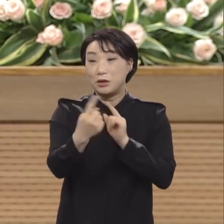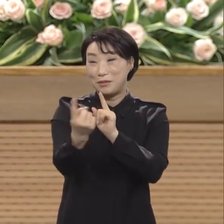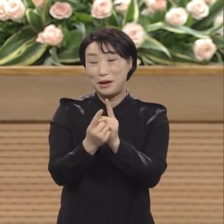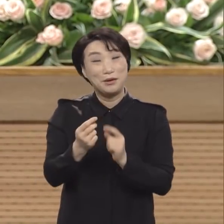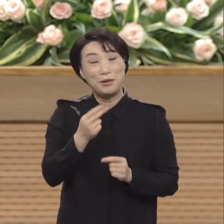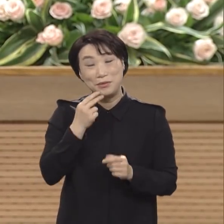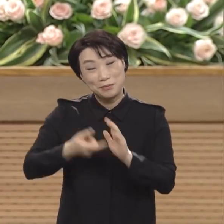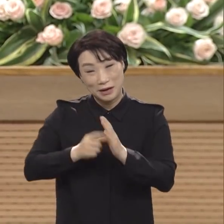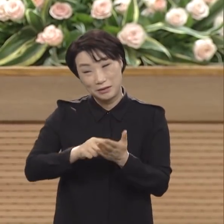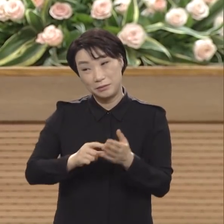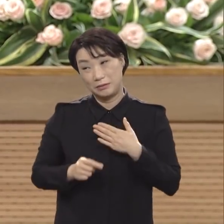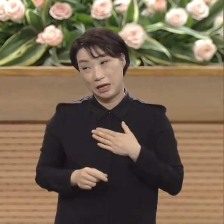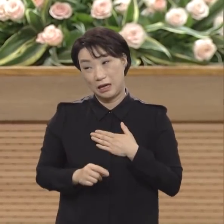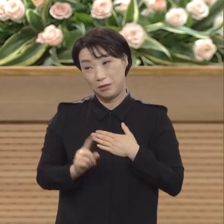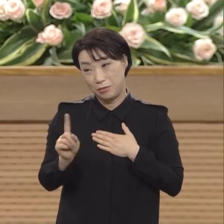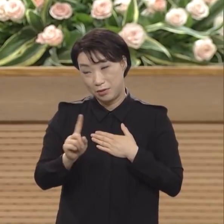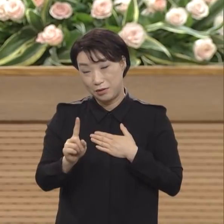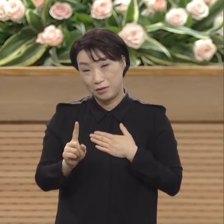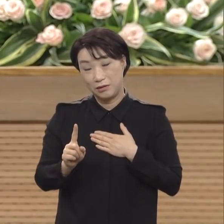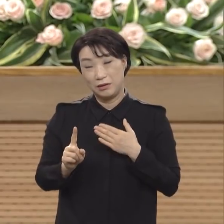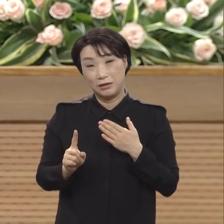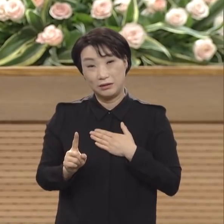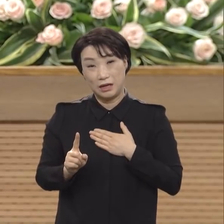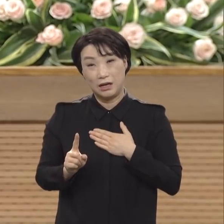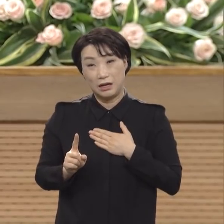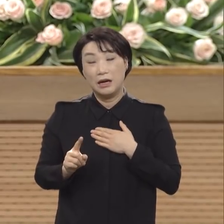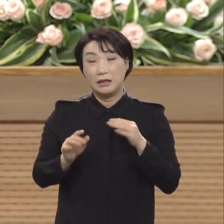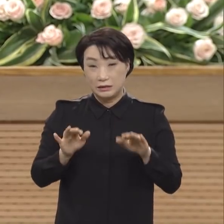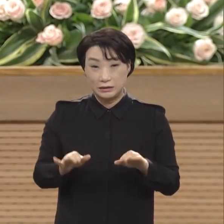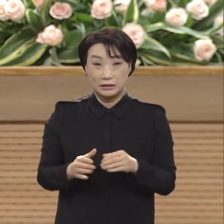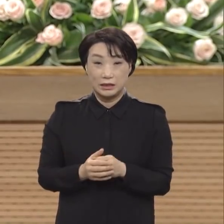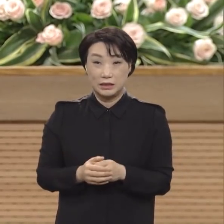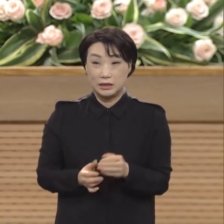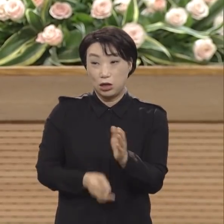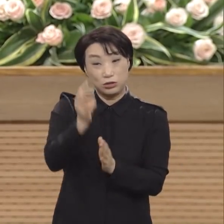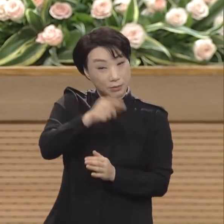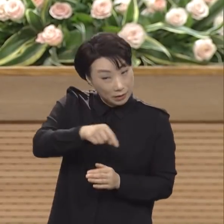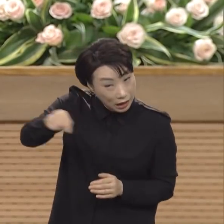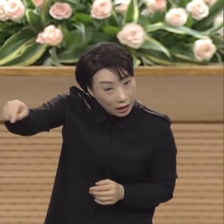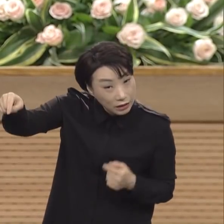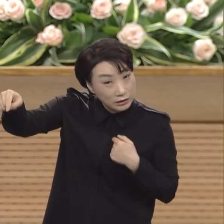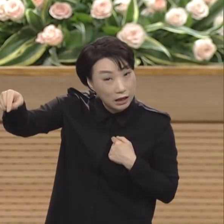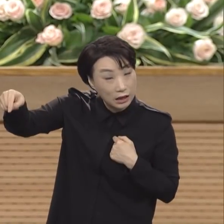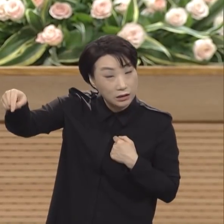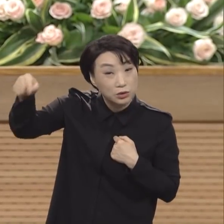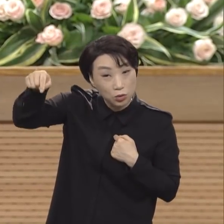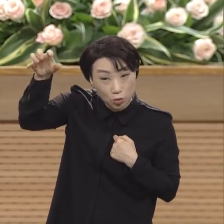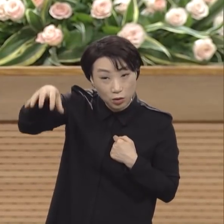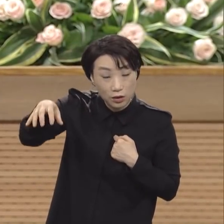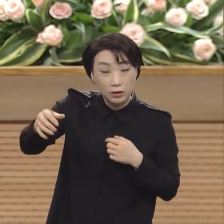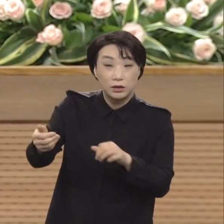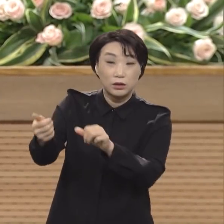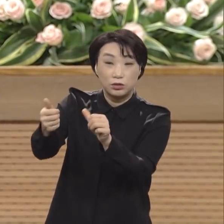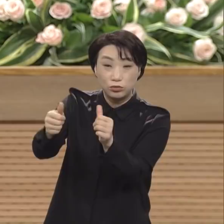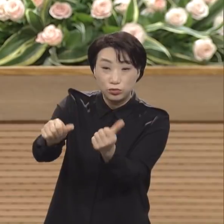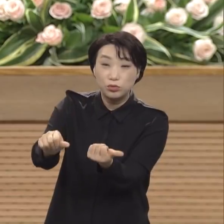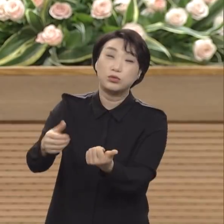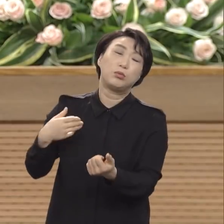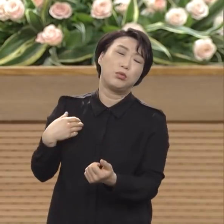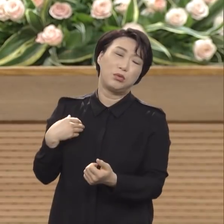만큼 내가 이렇게 이제 예루살렘에 가서 죽을지도